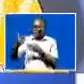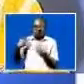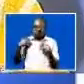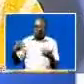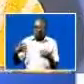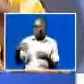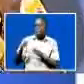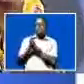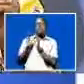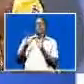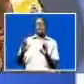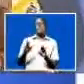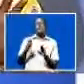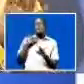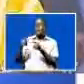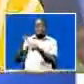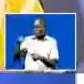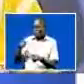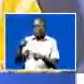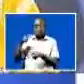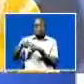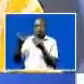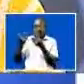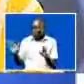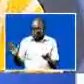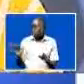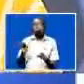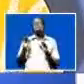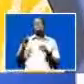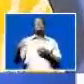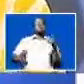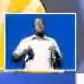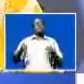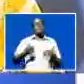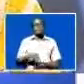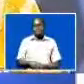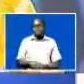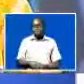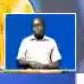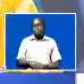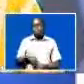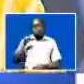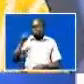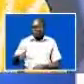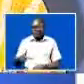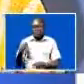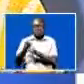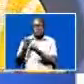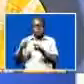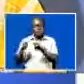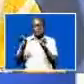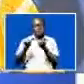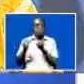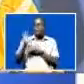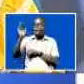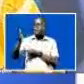humuombe hivyo, watamani akungwae, akianguka sisimame tena. Ili vile alivyonavyo vipate, na uweze kuvipata vile mvyake. Ambia